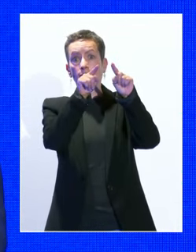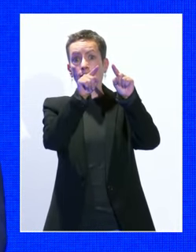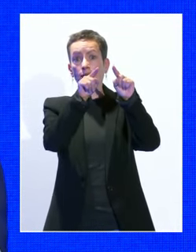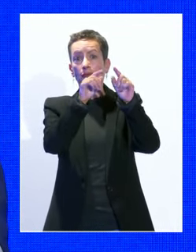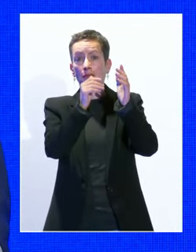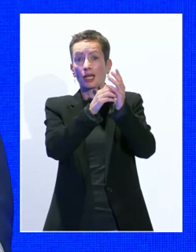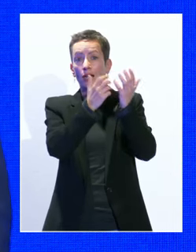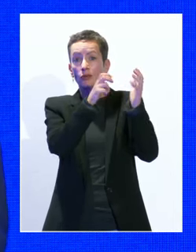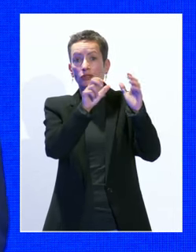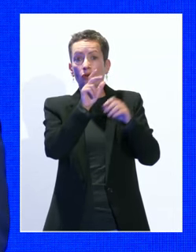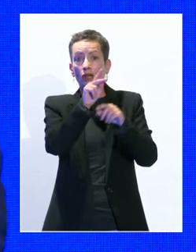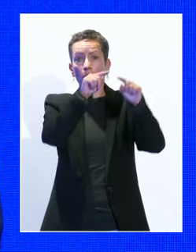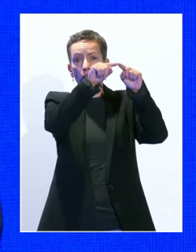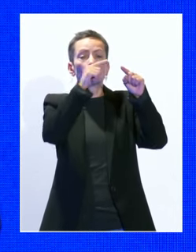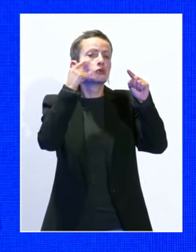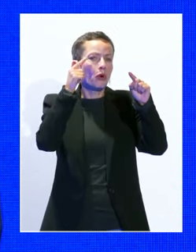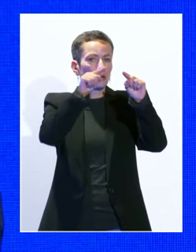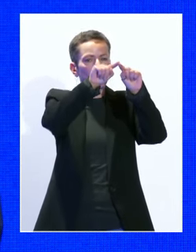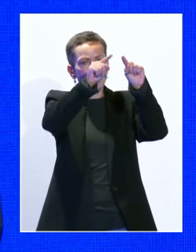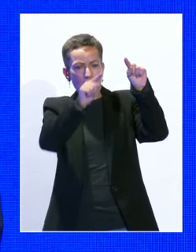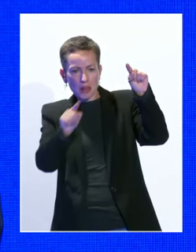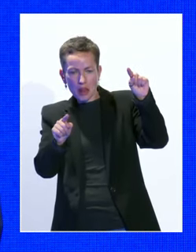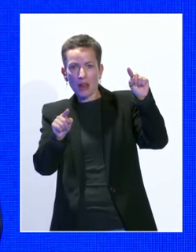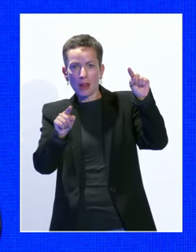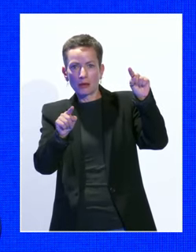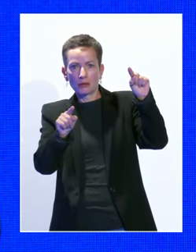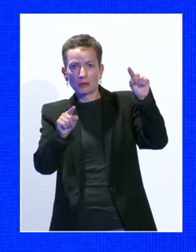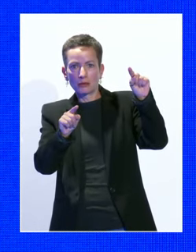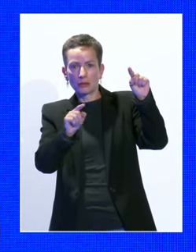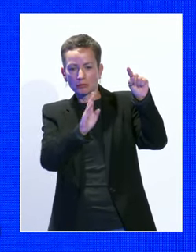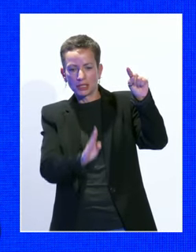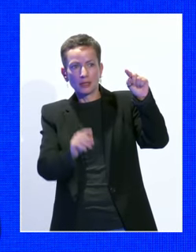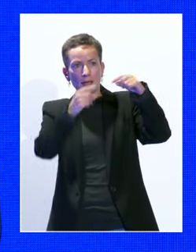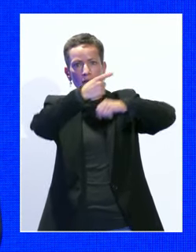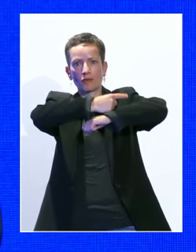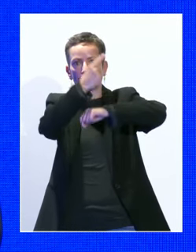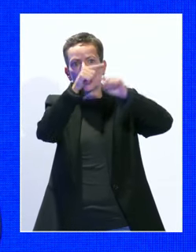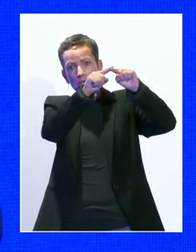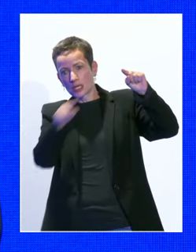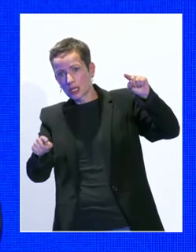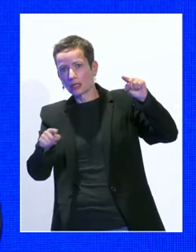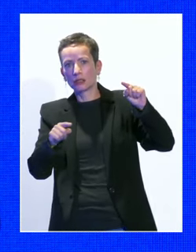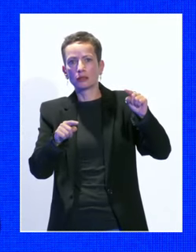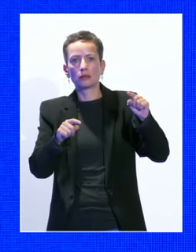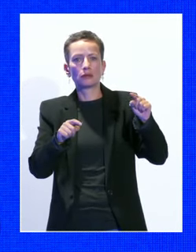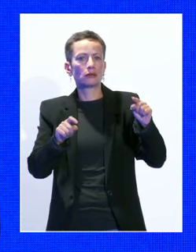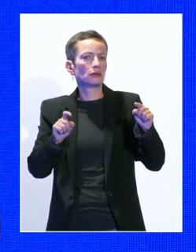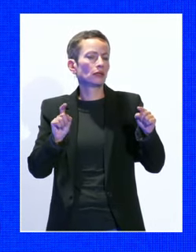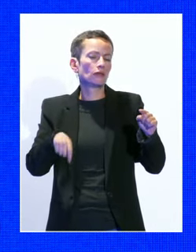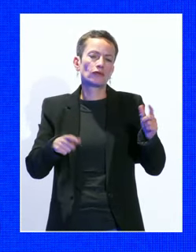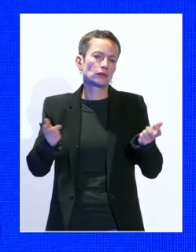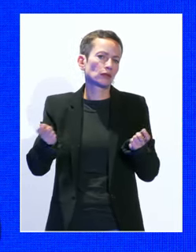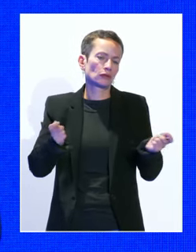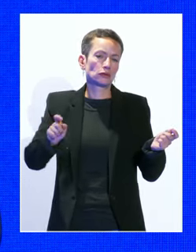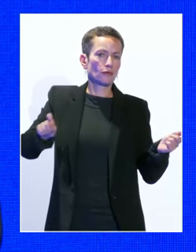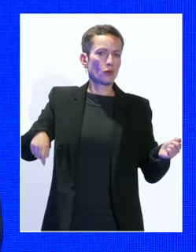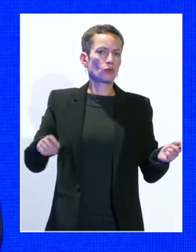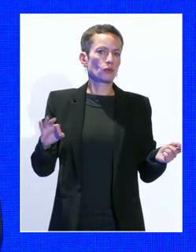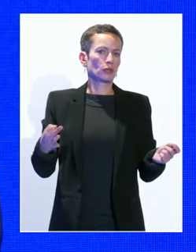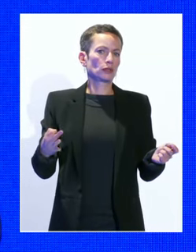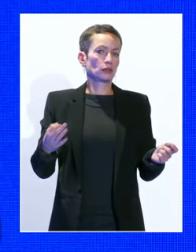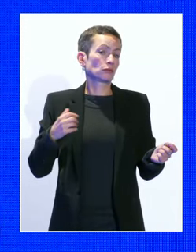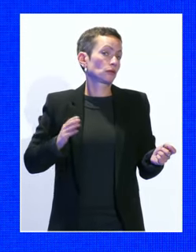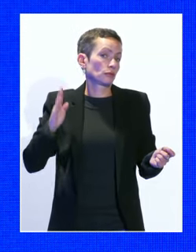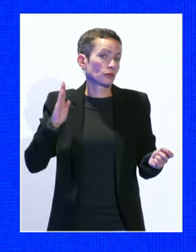1800 kilomètres, je crois, de frontière avec la France. Il faut une régulation. Elle